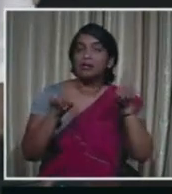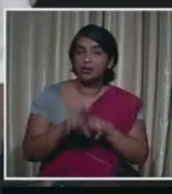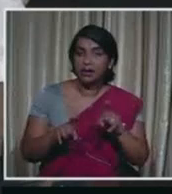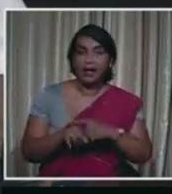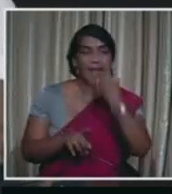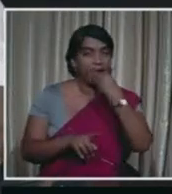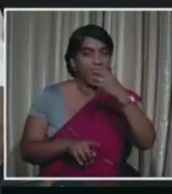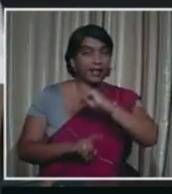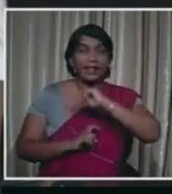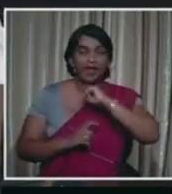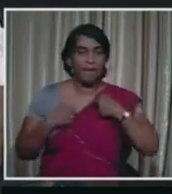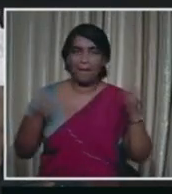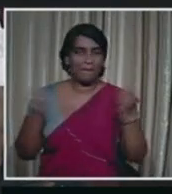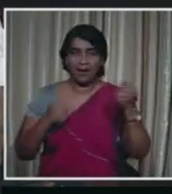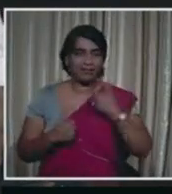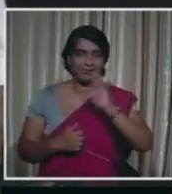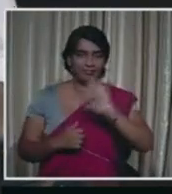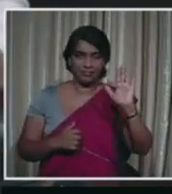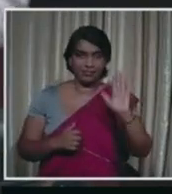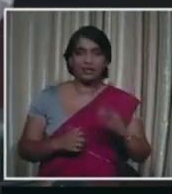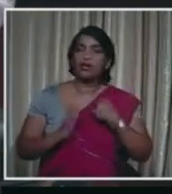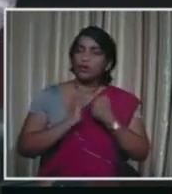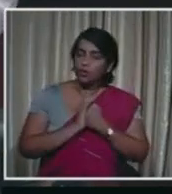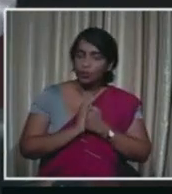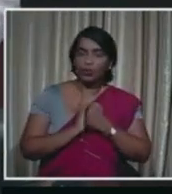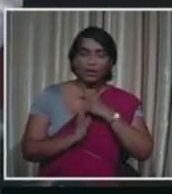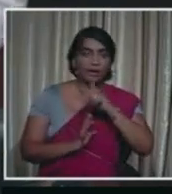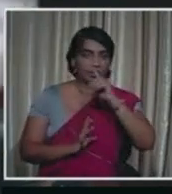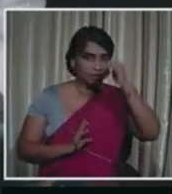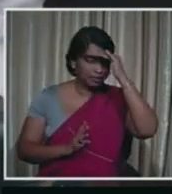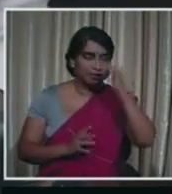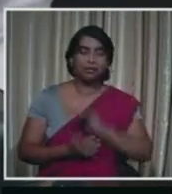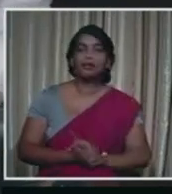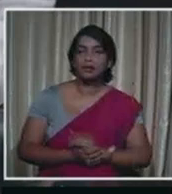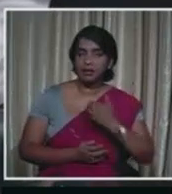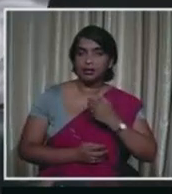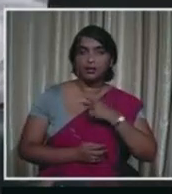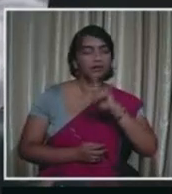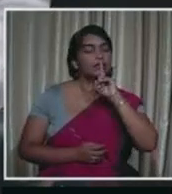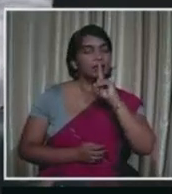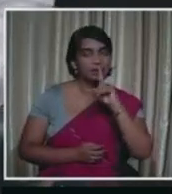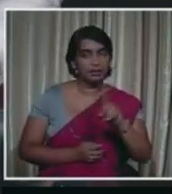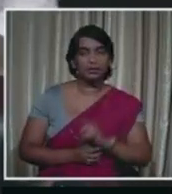කෑ ගැහුවොත් මම බය වෙන්නේ නැහැ ගරු කථානායකතුමනි මම කියන්නේ කැමති